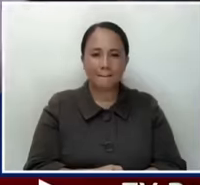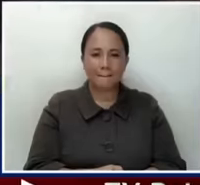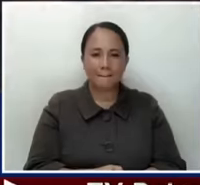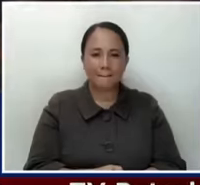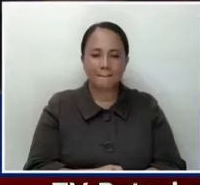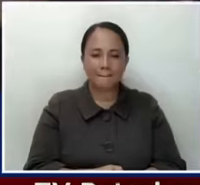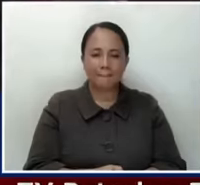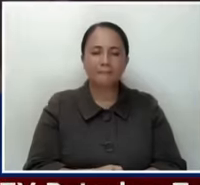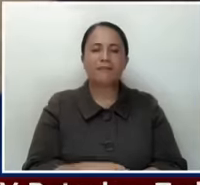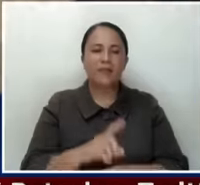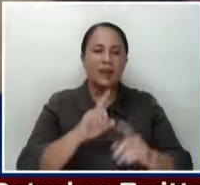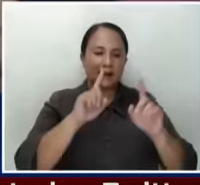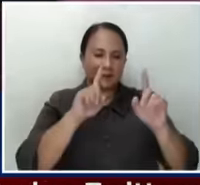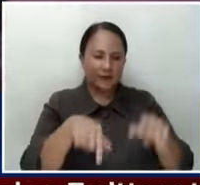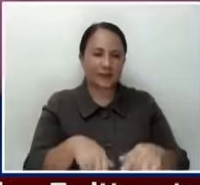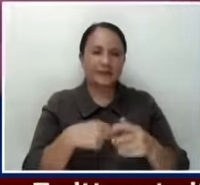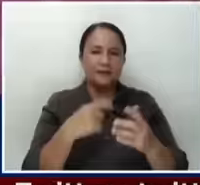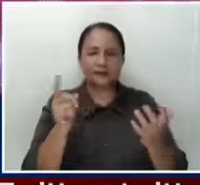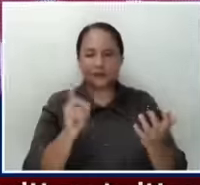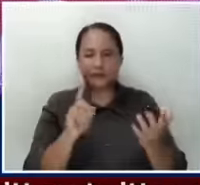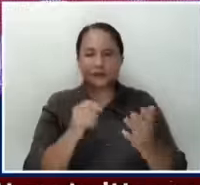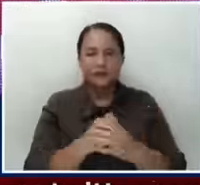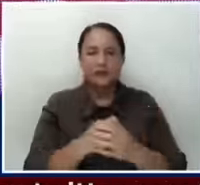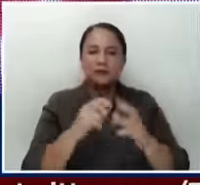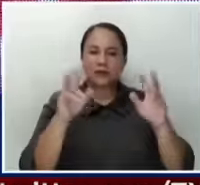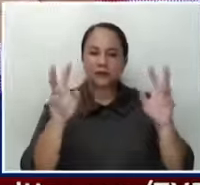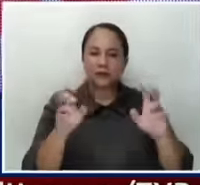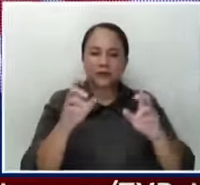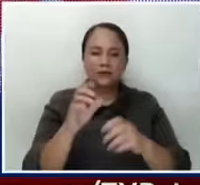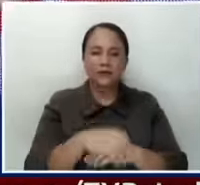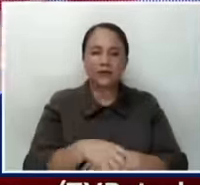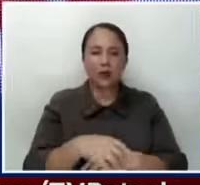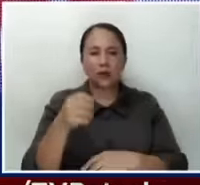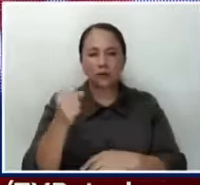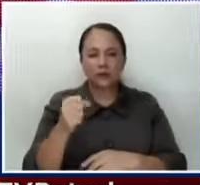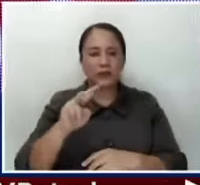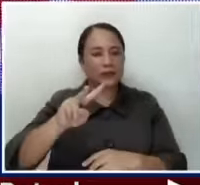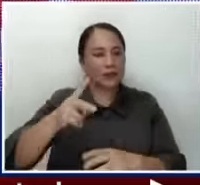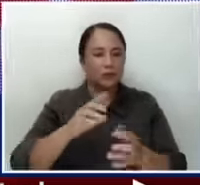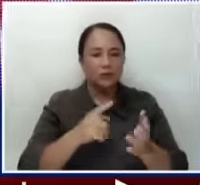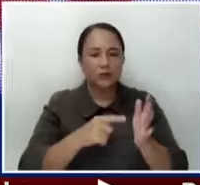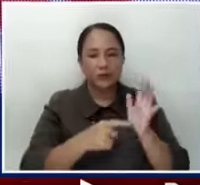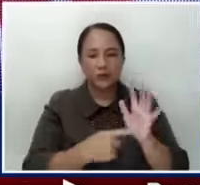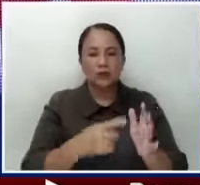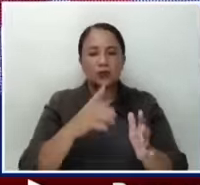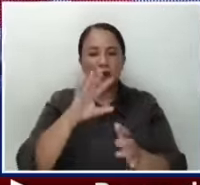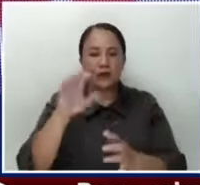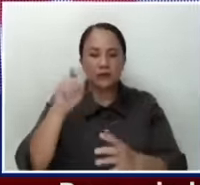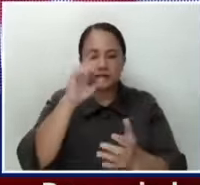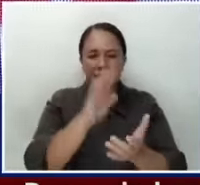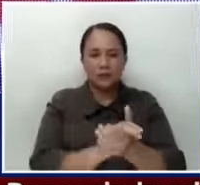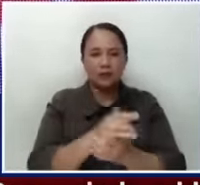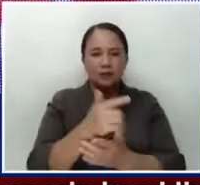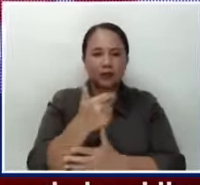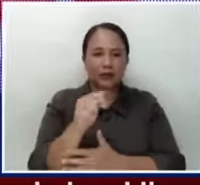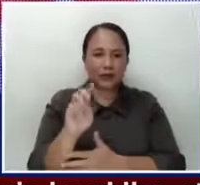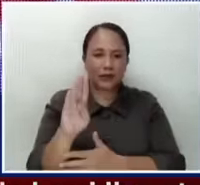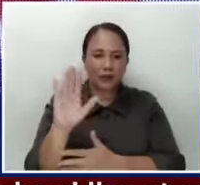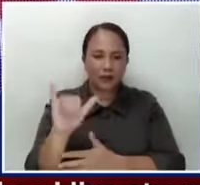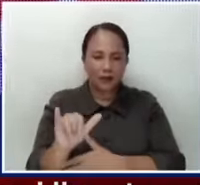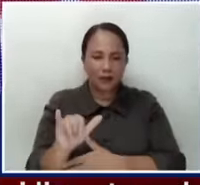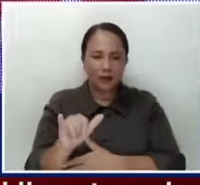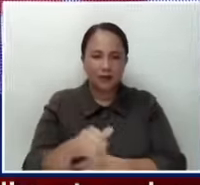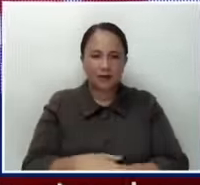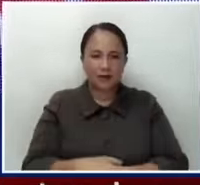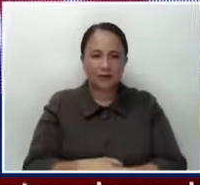Sinagot na ni megastar Sharon Cuneta ang issue tungkol sa naudlot na ikalawang show nila ng dating asawang si Gabby Concepcion.